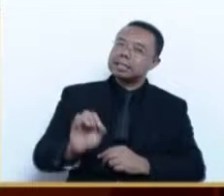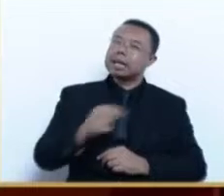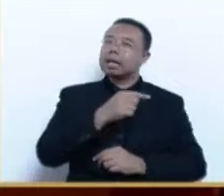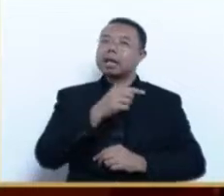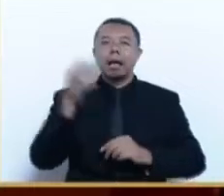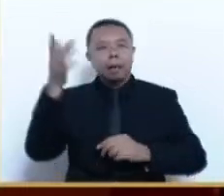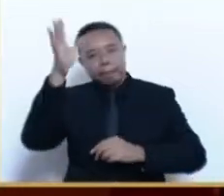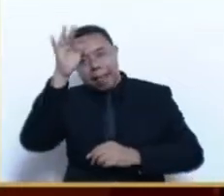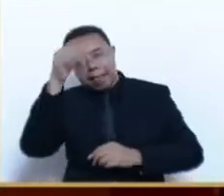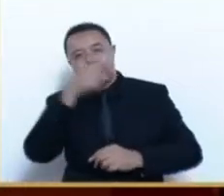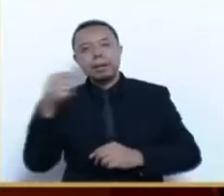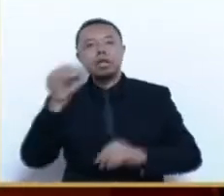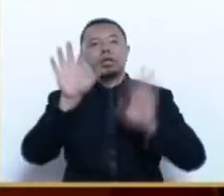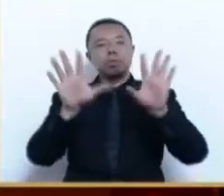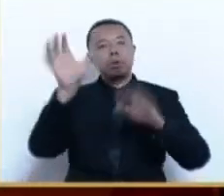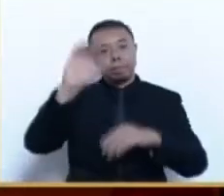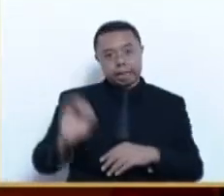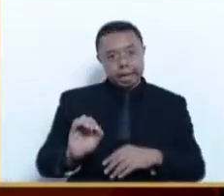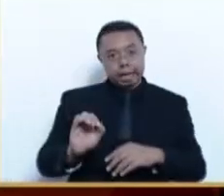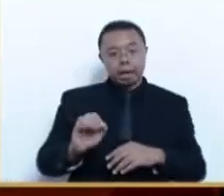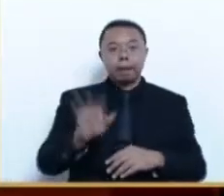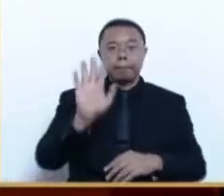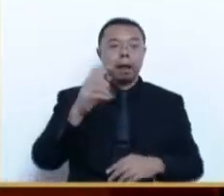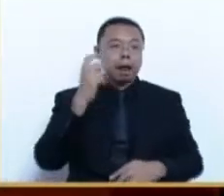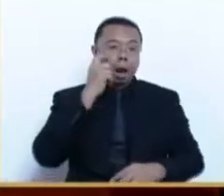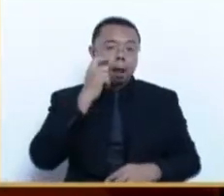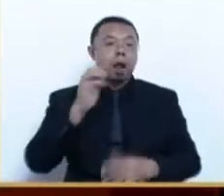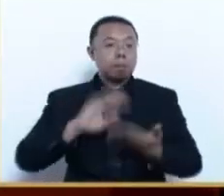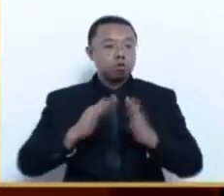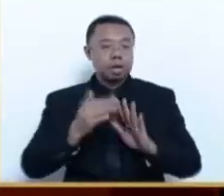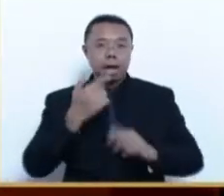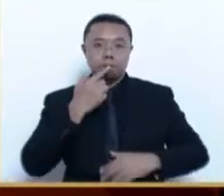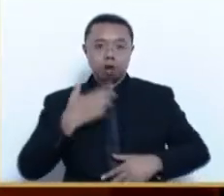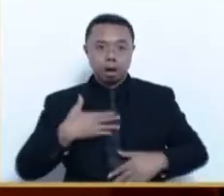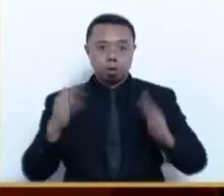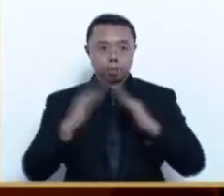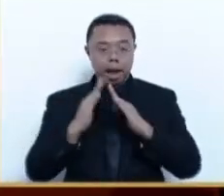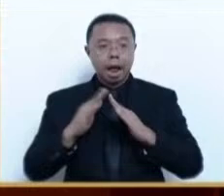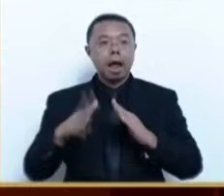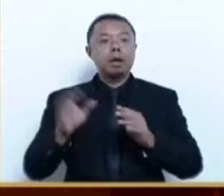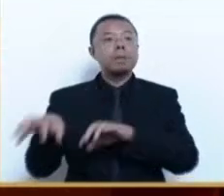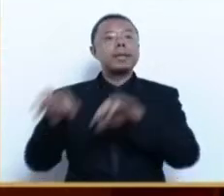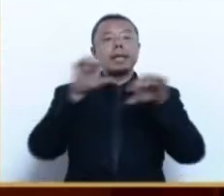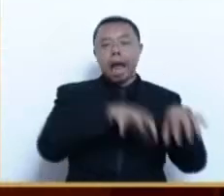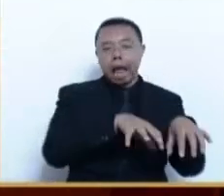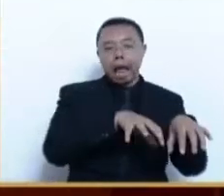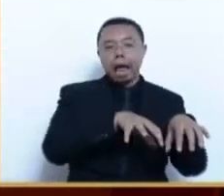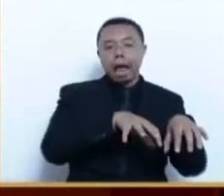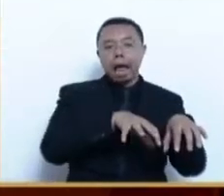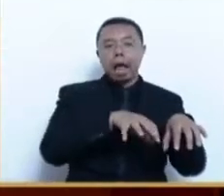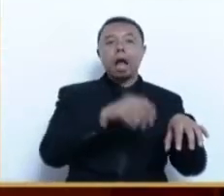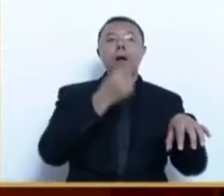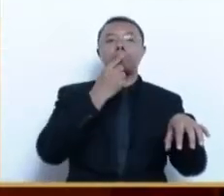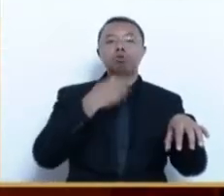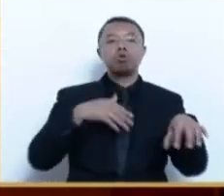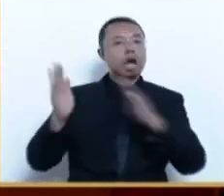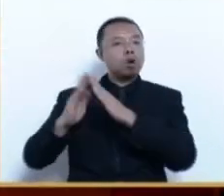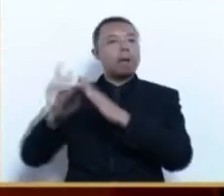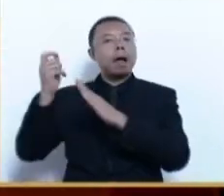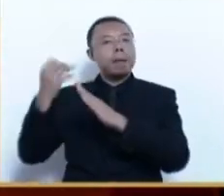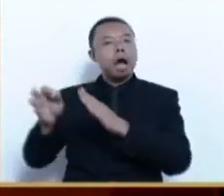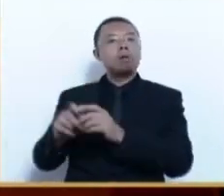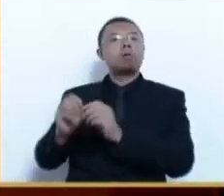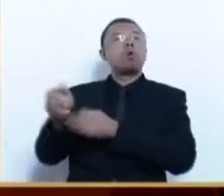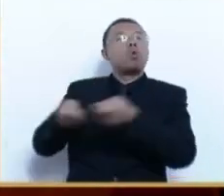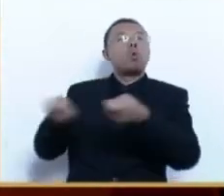Bali minus 10% Pak Darma Pak Dara punya rumah terus Pak Dara pindah oleh pemilik baru rumahnya Enggak